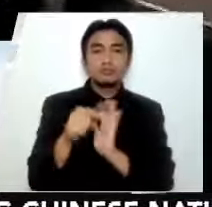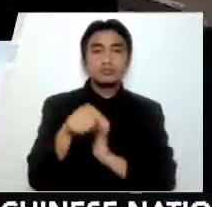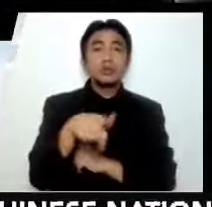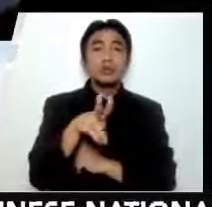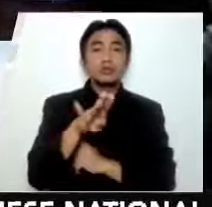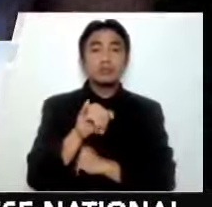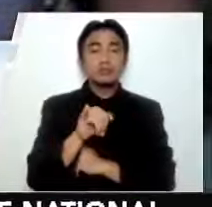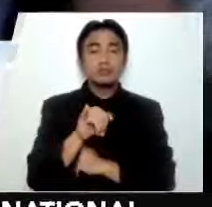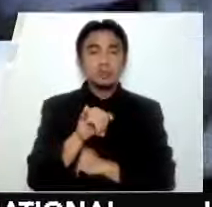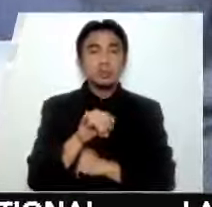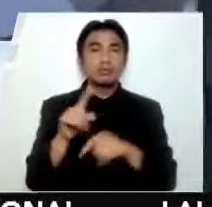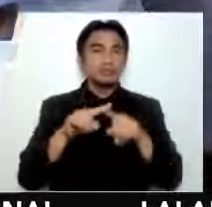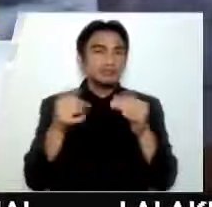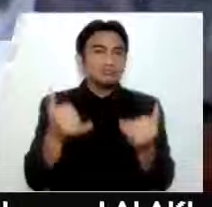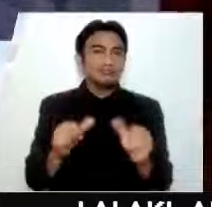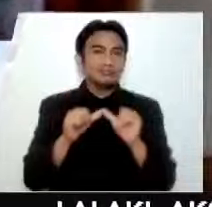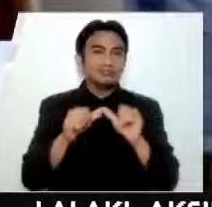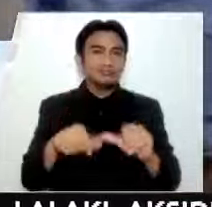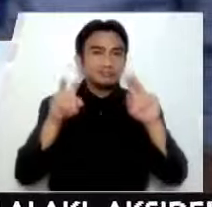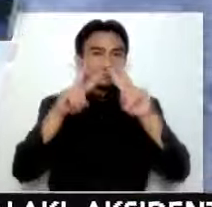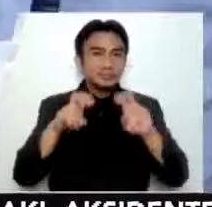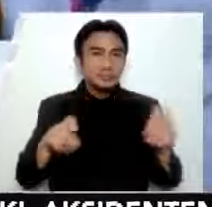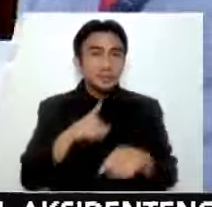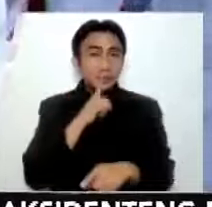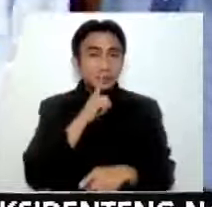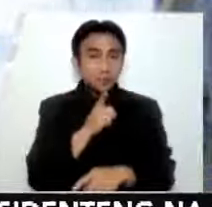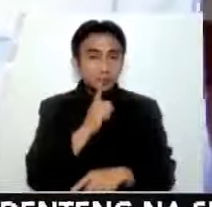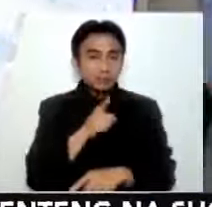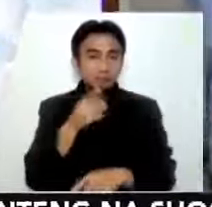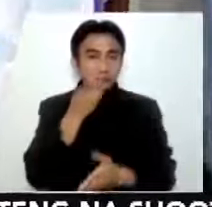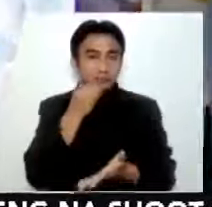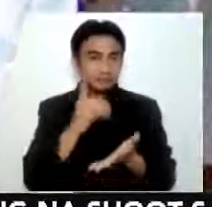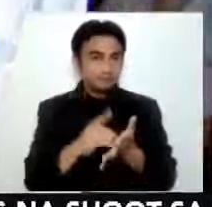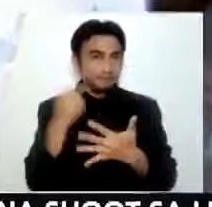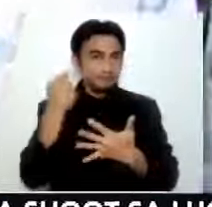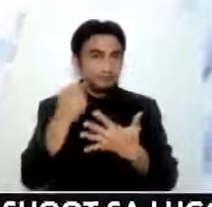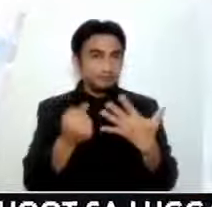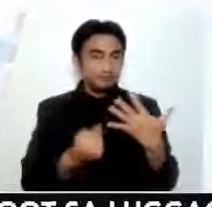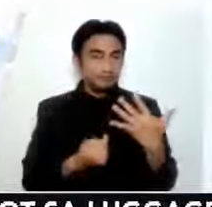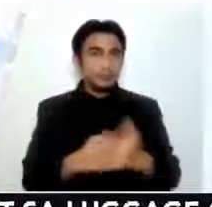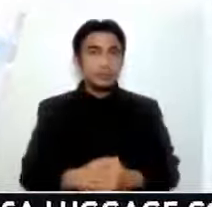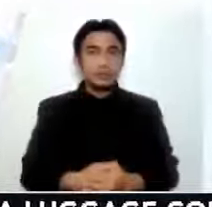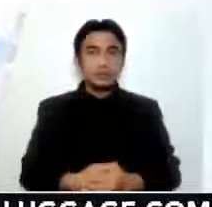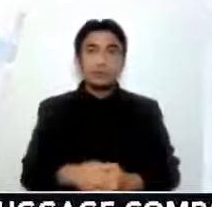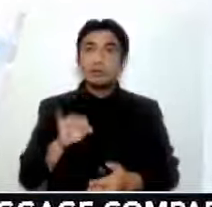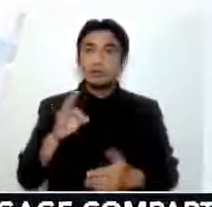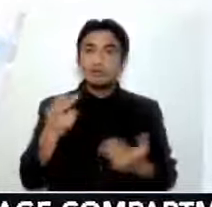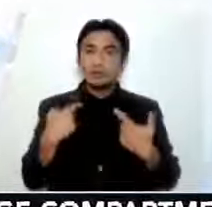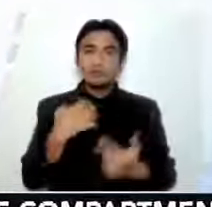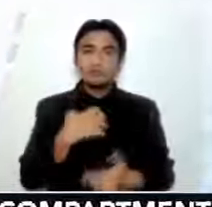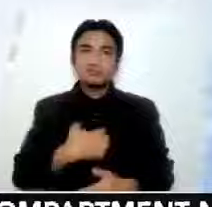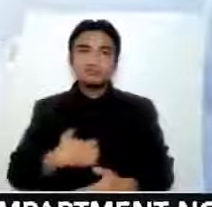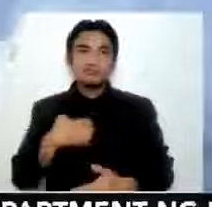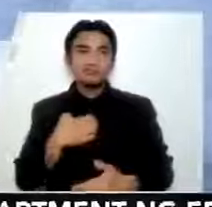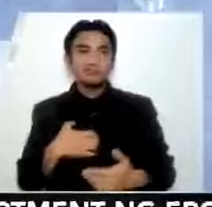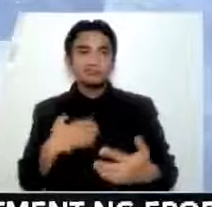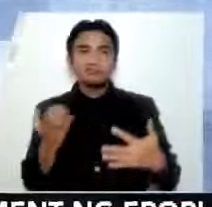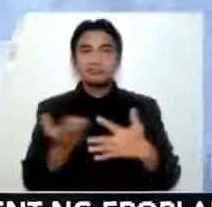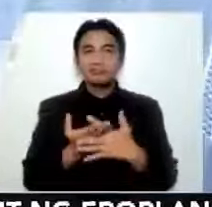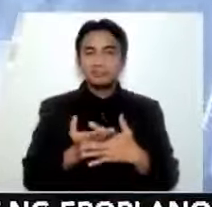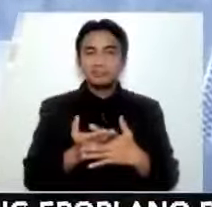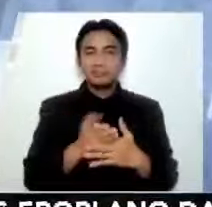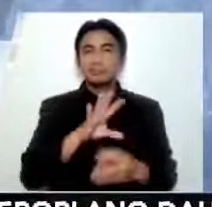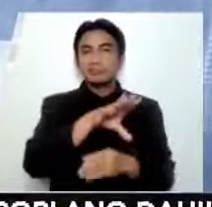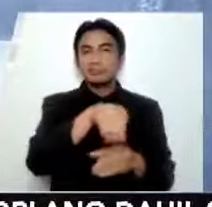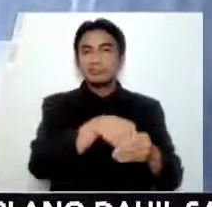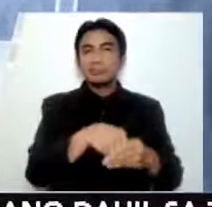nilang maigi kung totoo ang naturang mga dokumento sakaling may magsampa ng kaso o kaugnay nito. Hindi lang records ni Mayor Goh